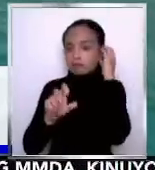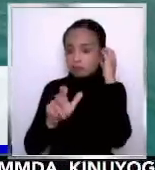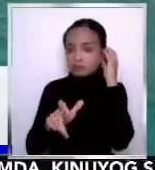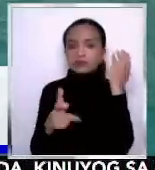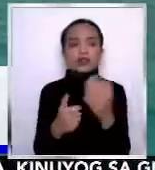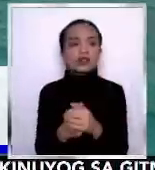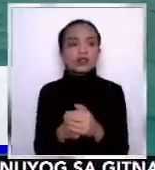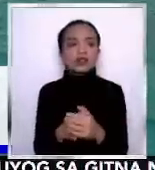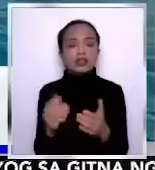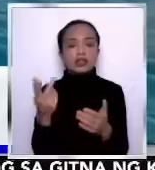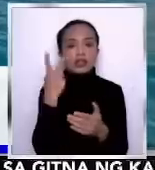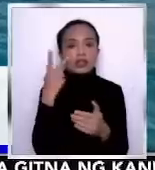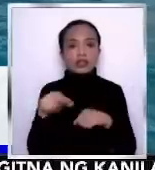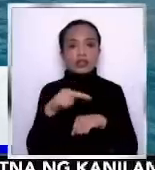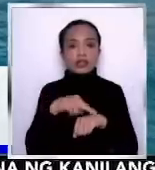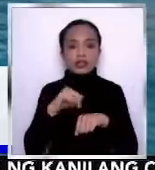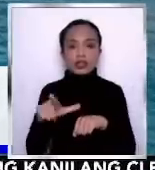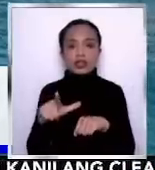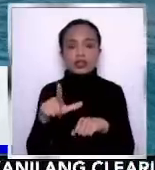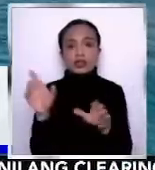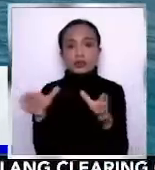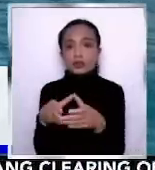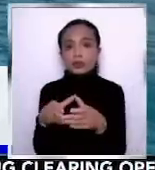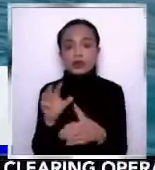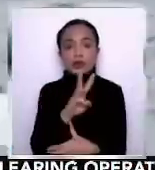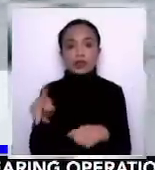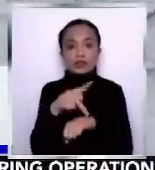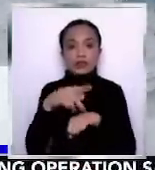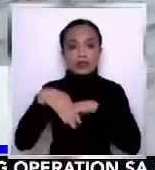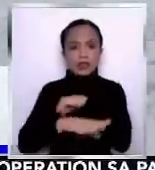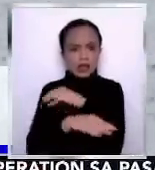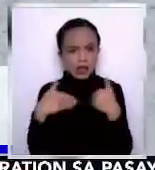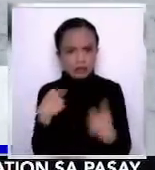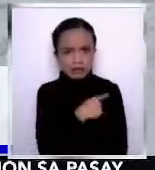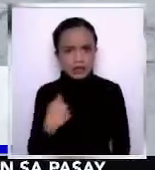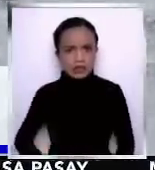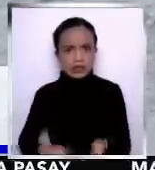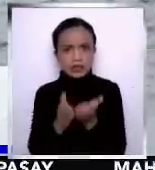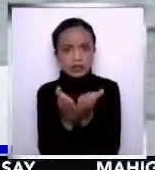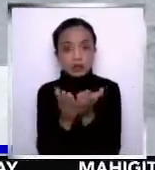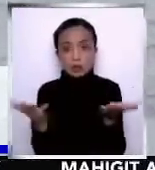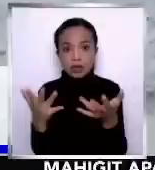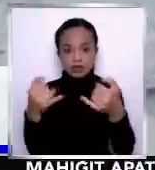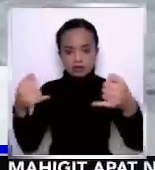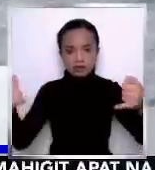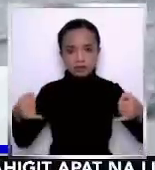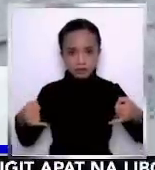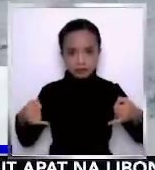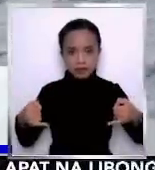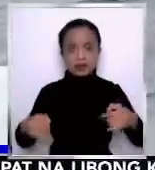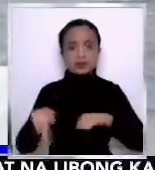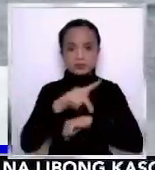sa National Task Force on the West Philippine Sea ang mga nakita nilang Chinese vessels na nasa loob ng exclusive economic zone ng